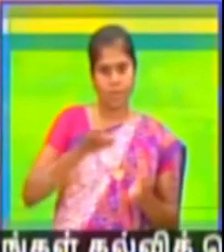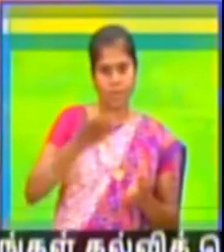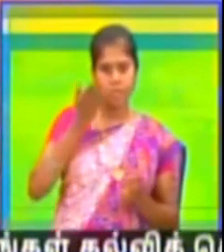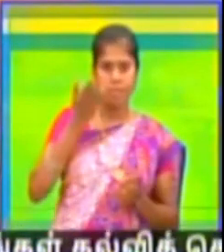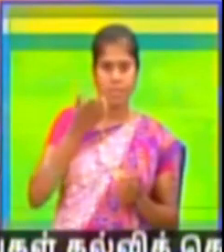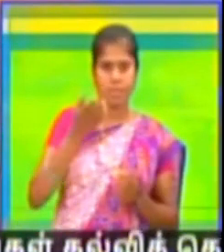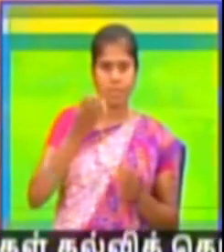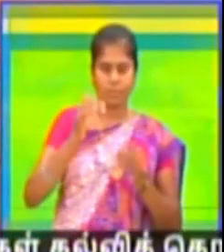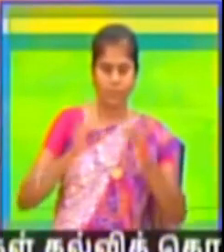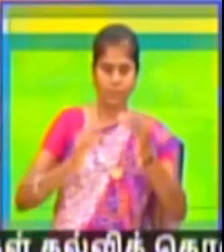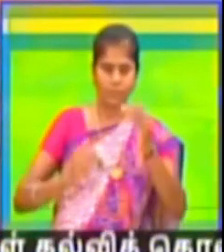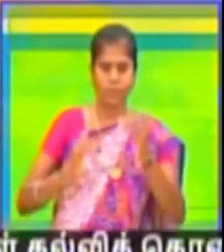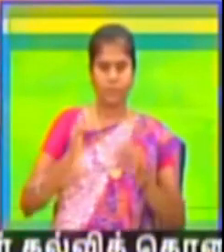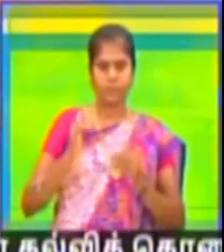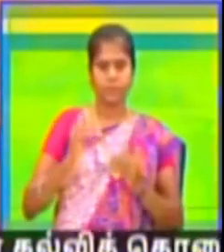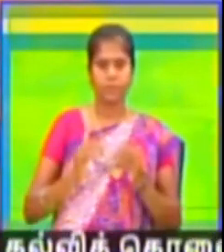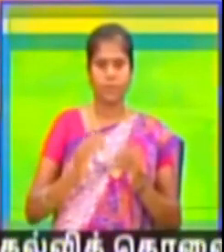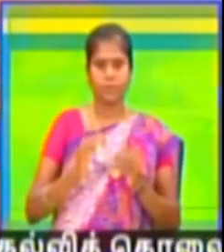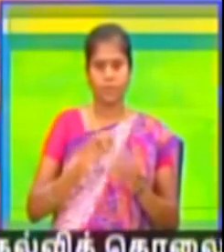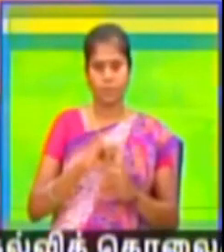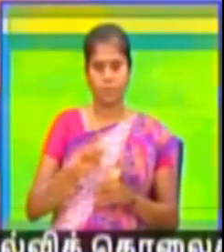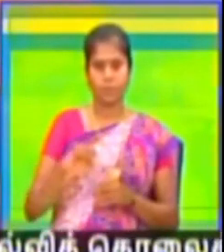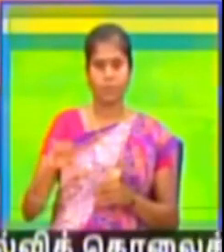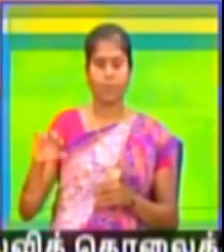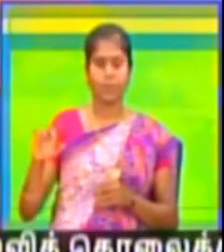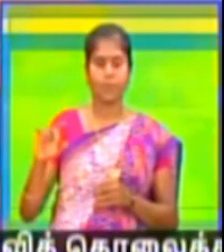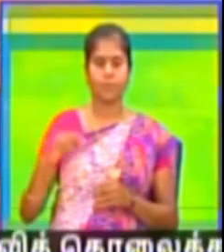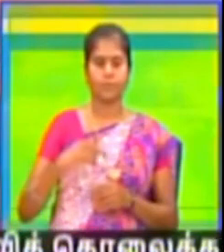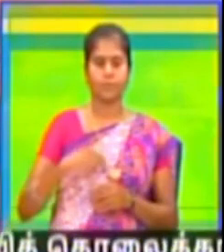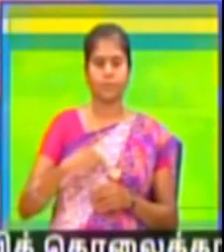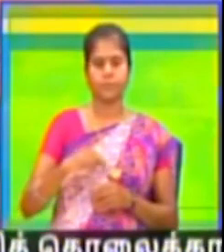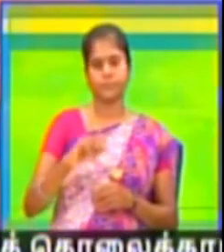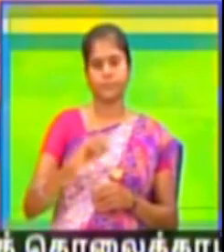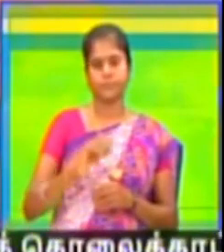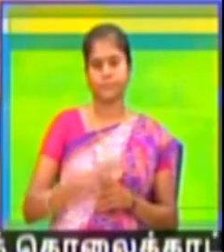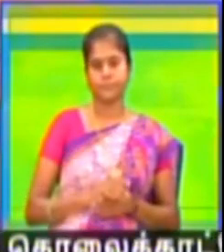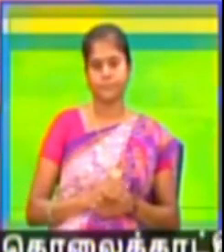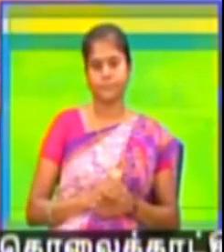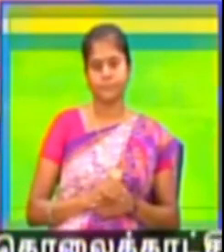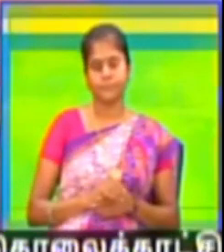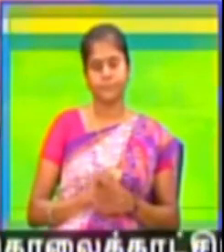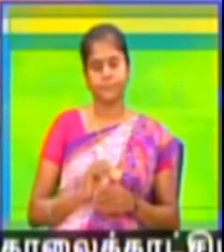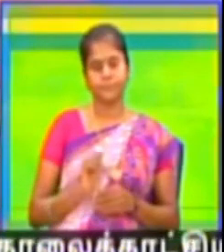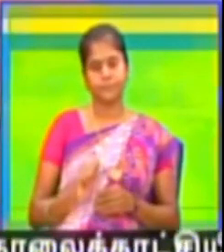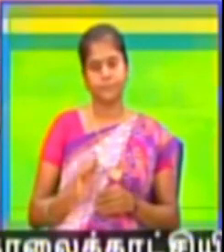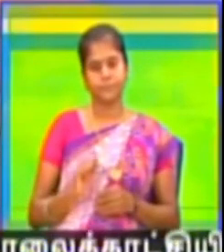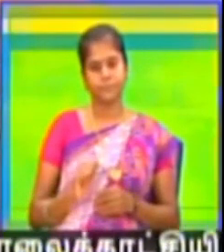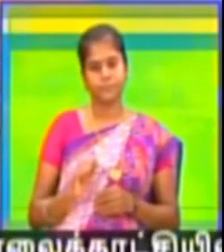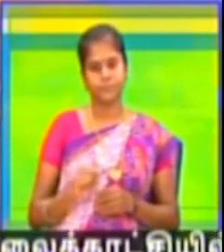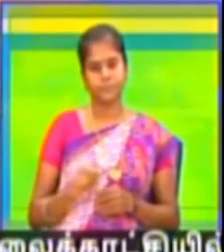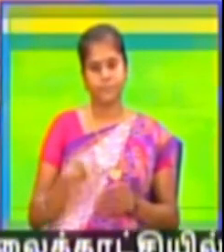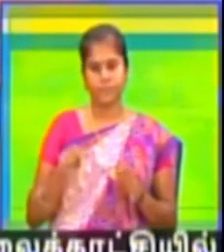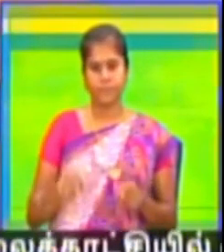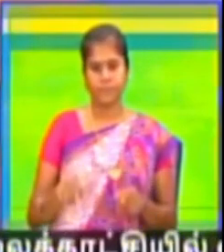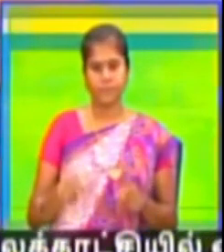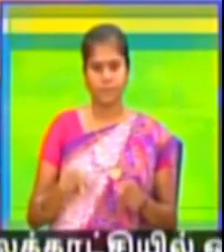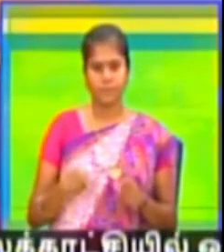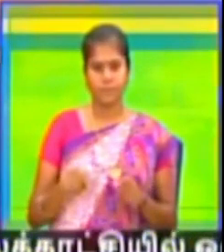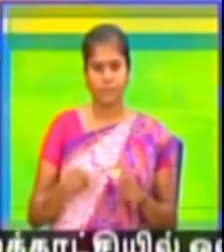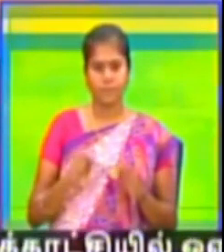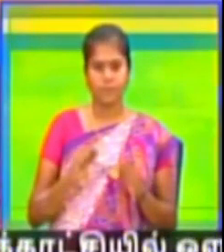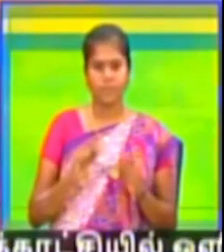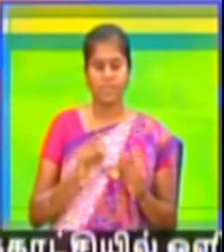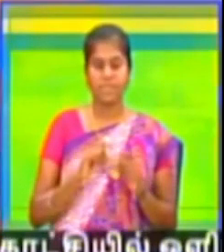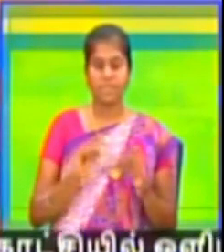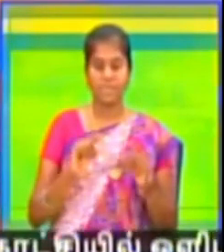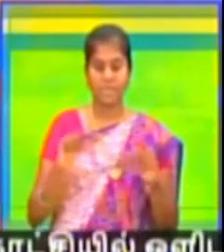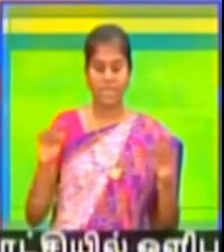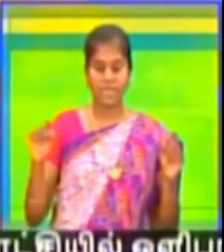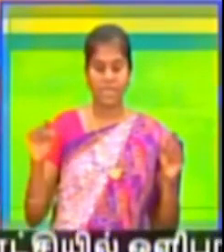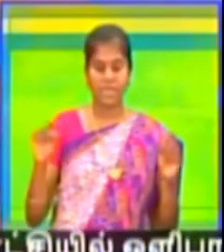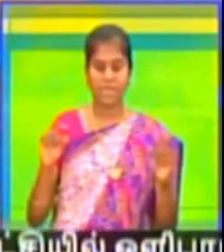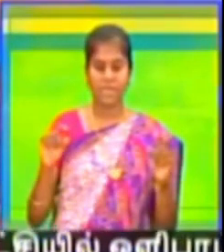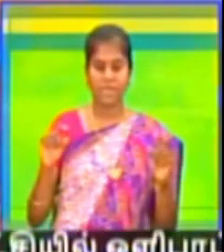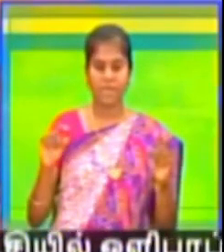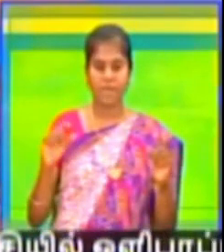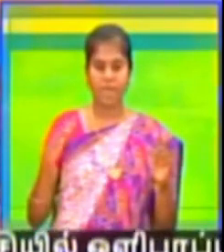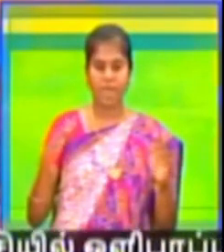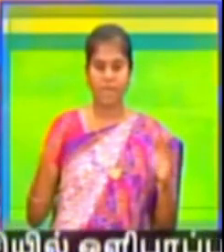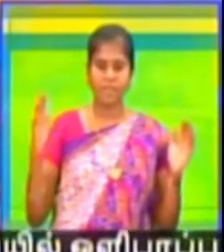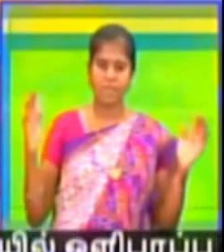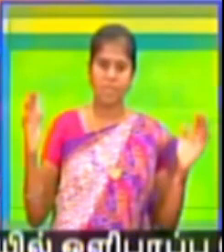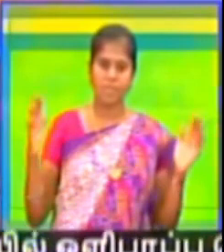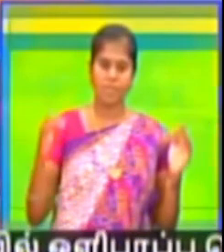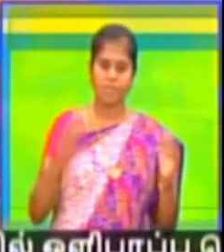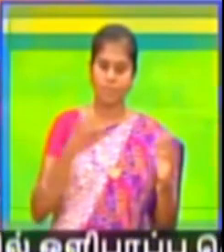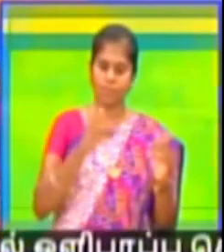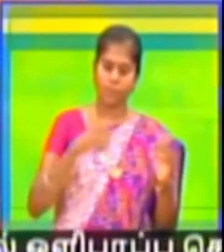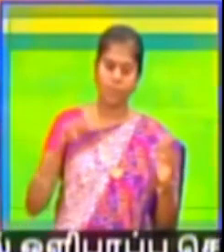தீர்க்க ரேகைகளின் அடிப்படையில தான் நம்ம நேரத்தை கணக்கிடுறோம்னு இப்ப சொன்னோம். இப்ப இங்க தீர்க்க ரேகைகள் அதிகப்படியான தீர்க்க ரேகை, அச்சக்கோடுகளை